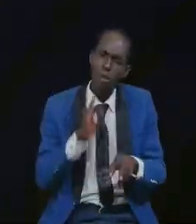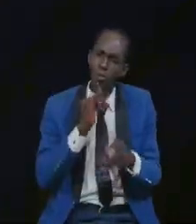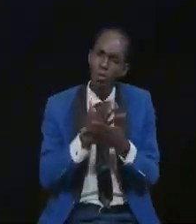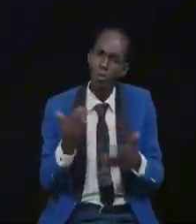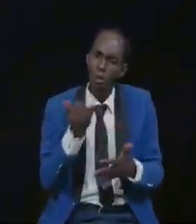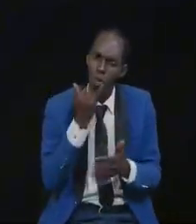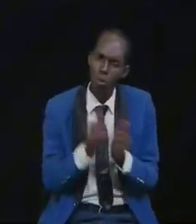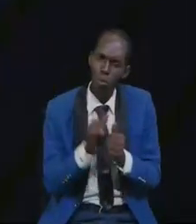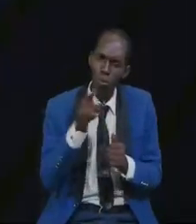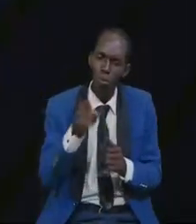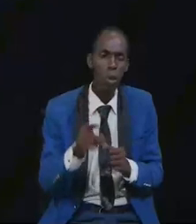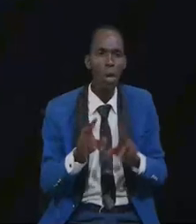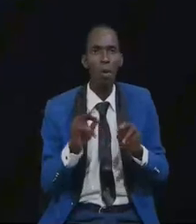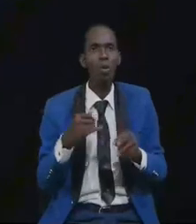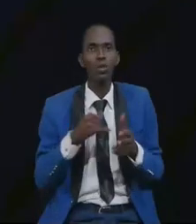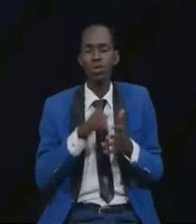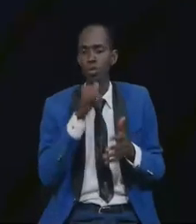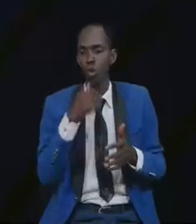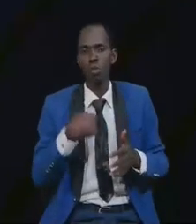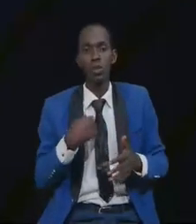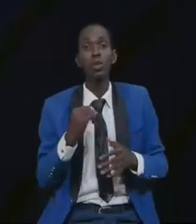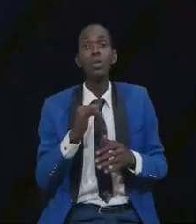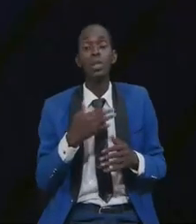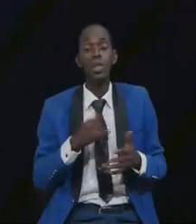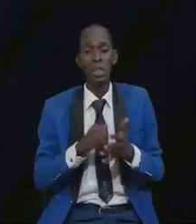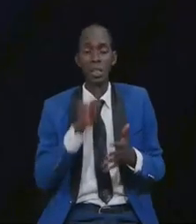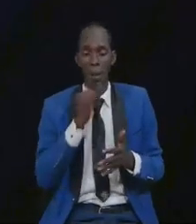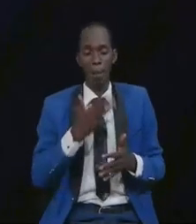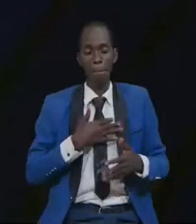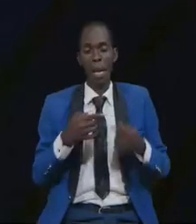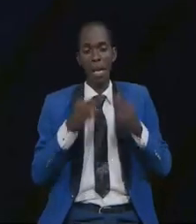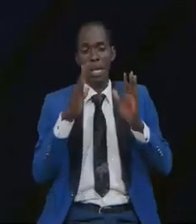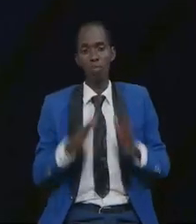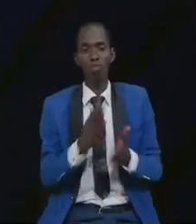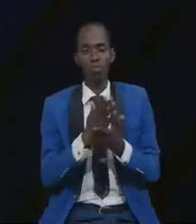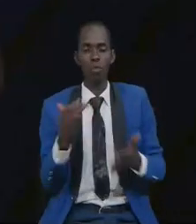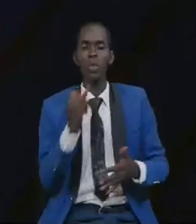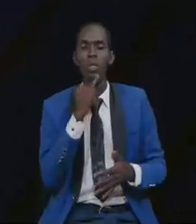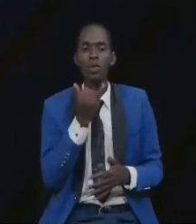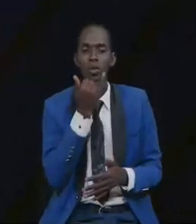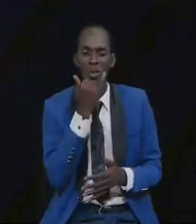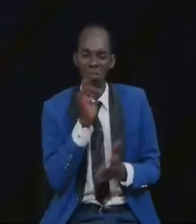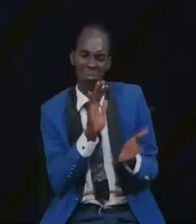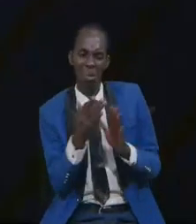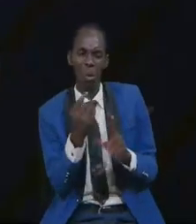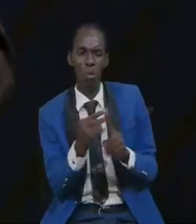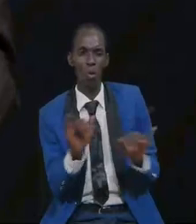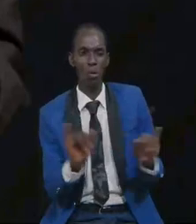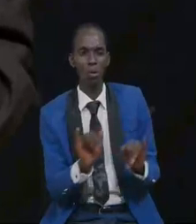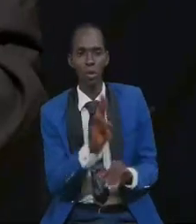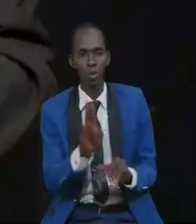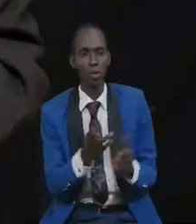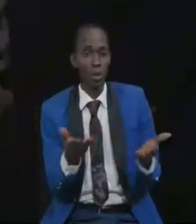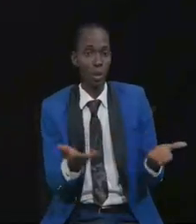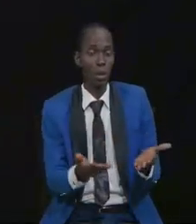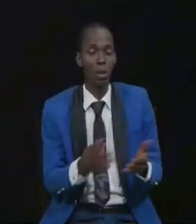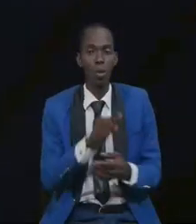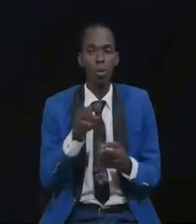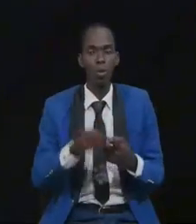un langage commun que tout le monde utilise. Il dit que cela soit pour tes ennemis. Et il dit, et